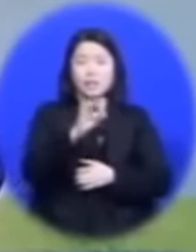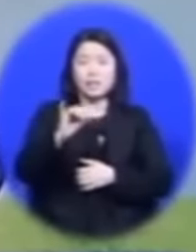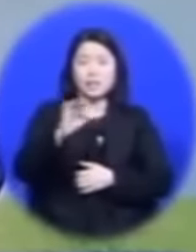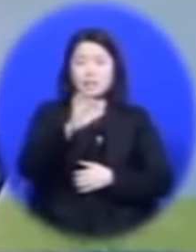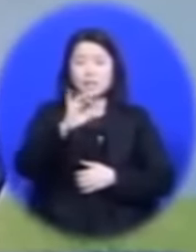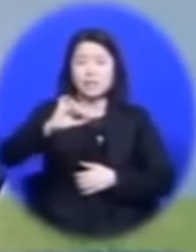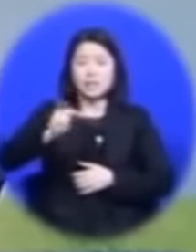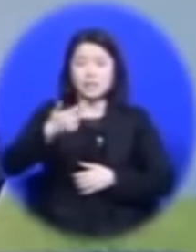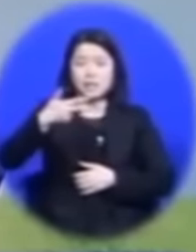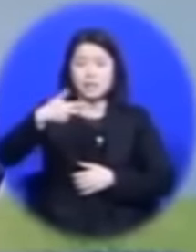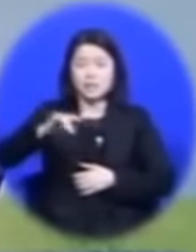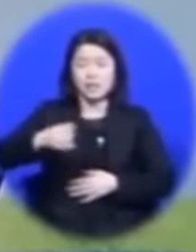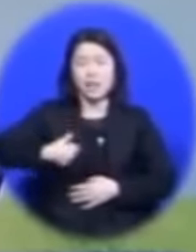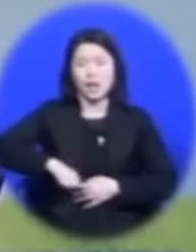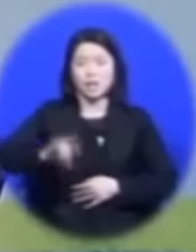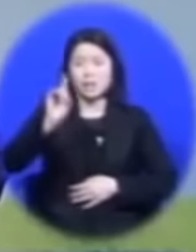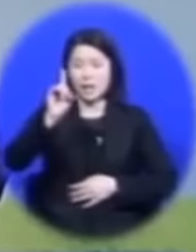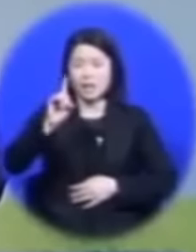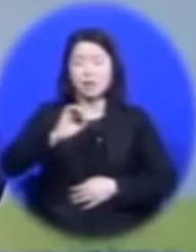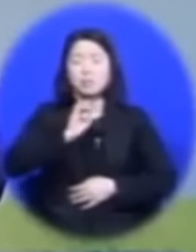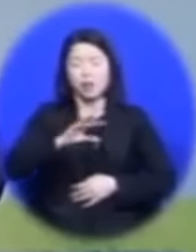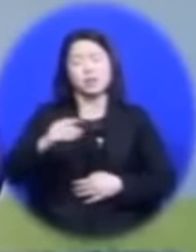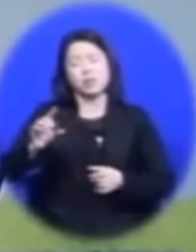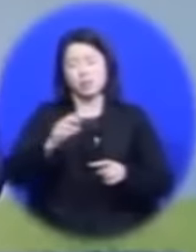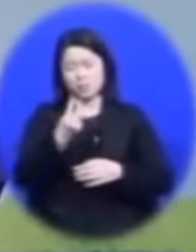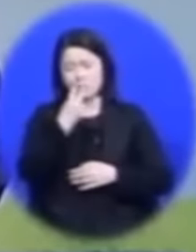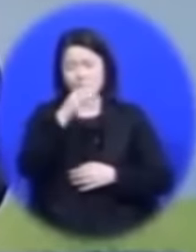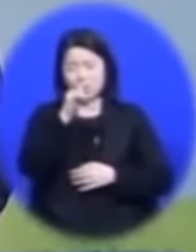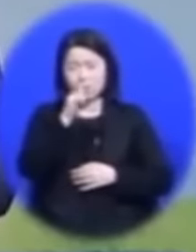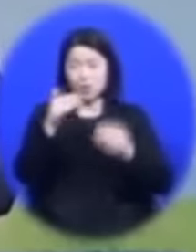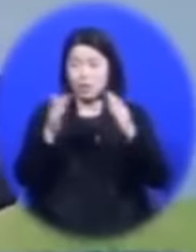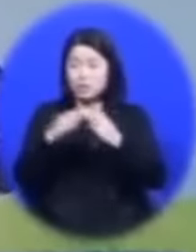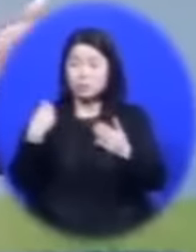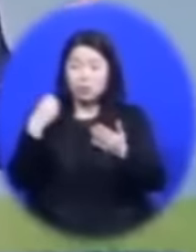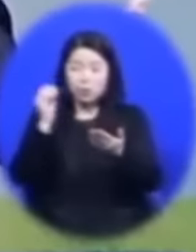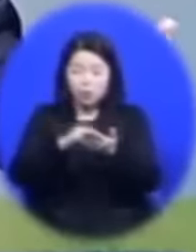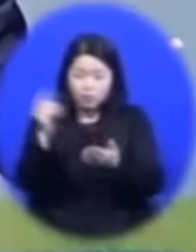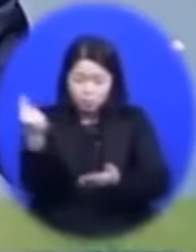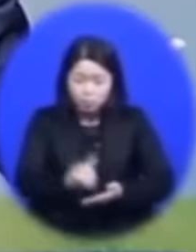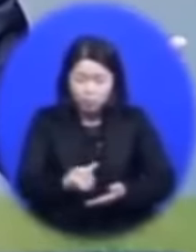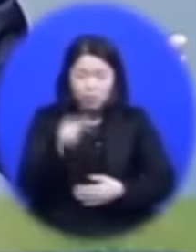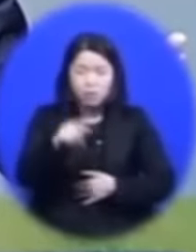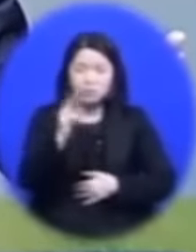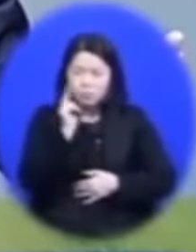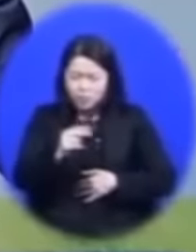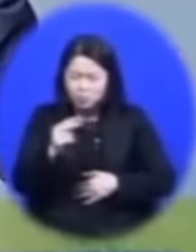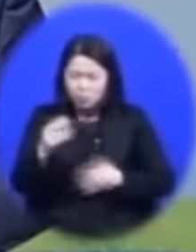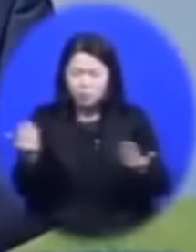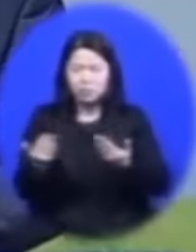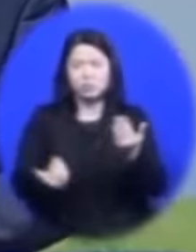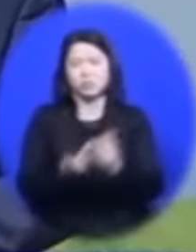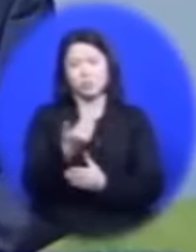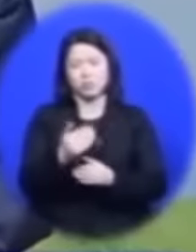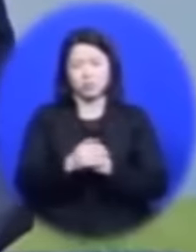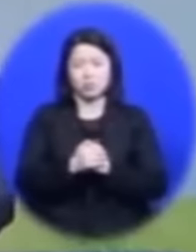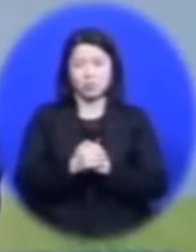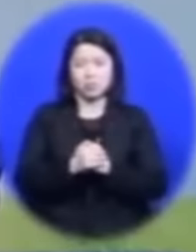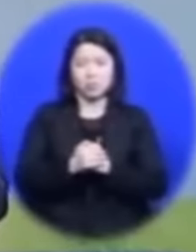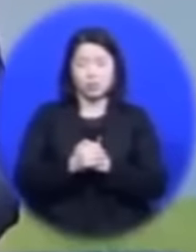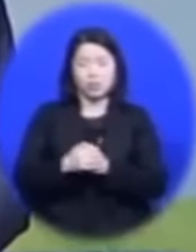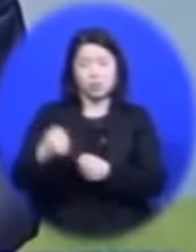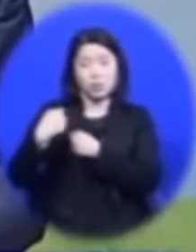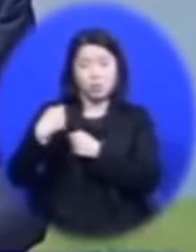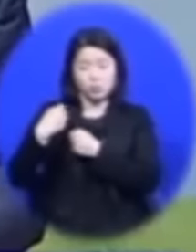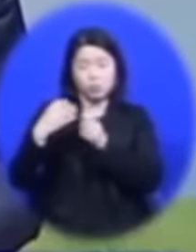이인재라고 하는 아들이 살았습니다. 집에 돌아와 보니까 그 끔찍한 일이 벌어져 있는 거예요. 국군